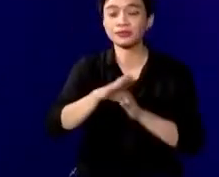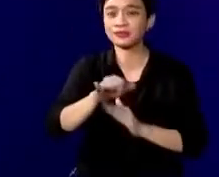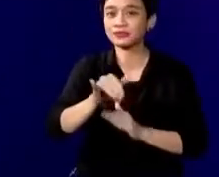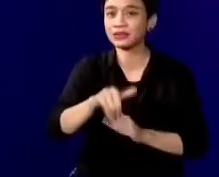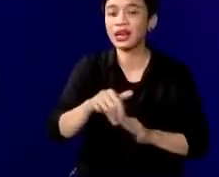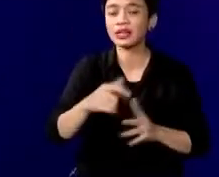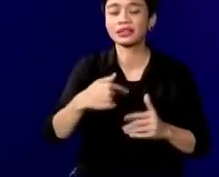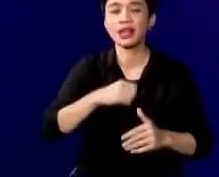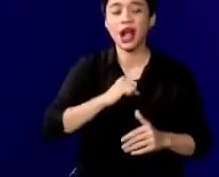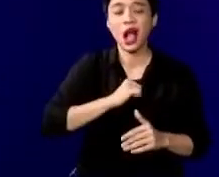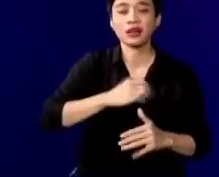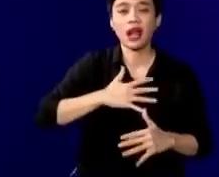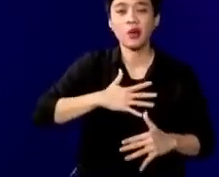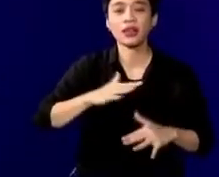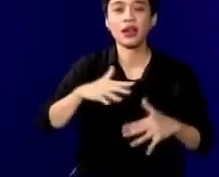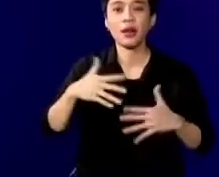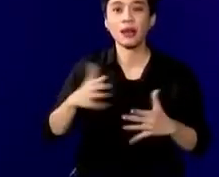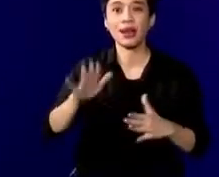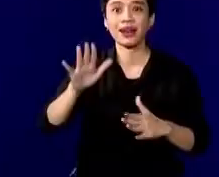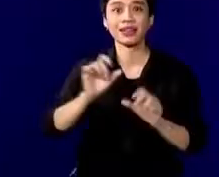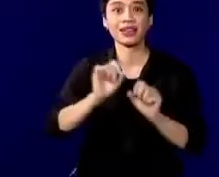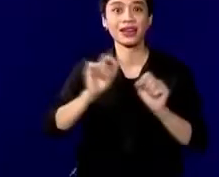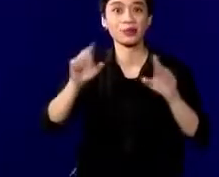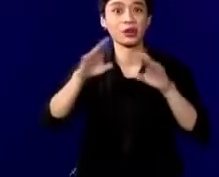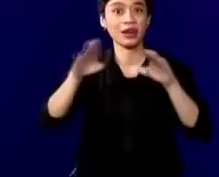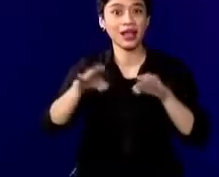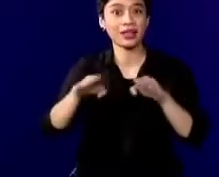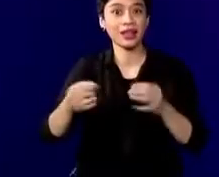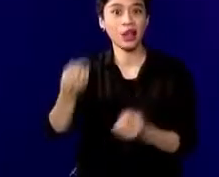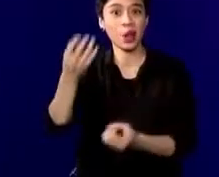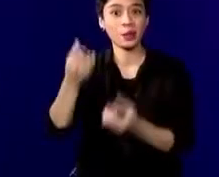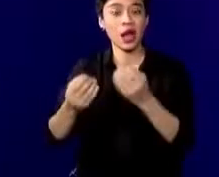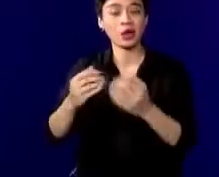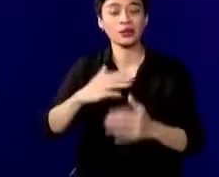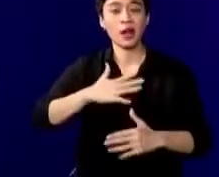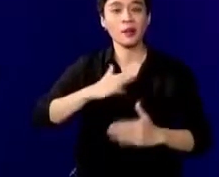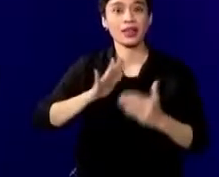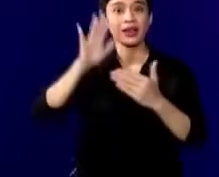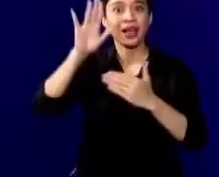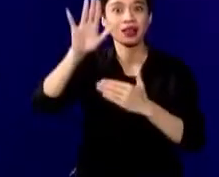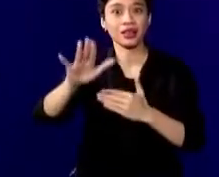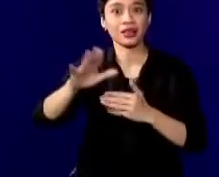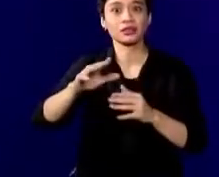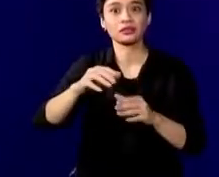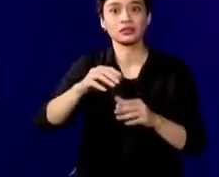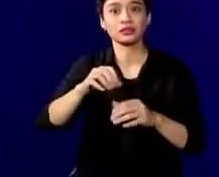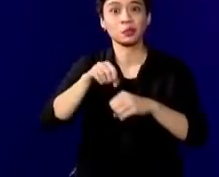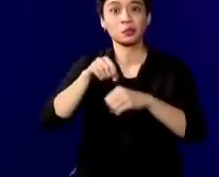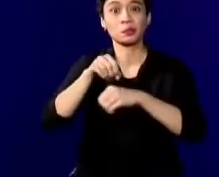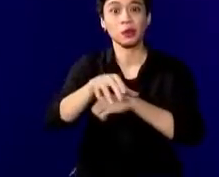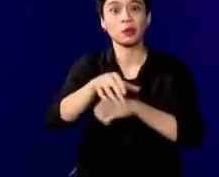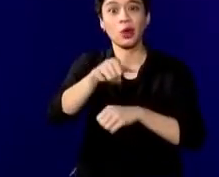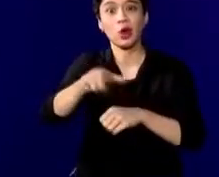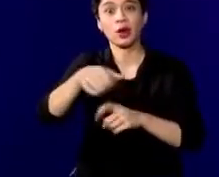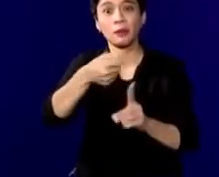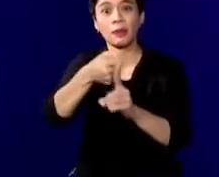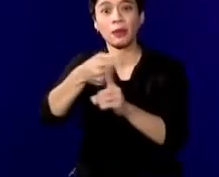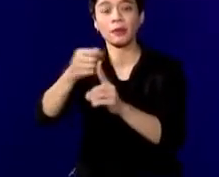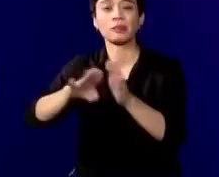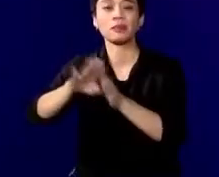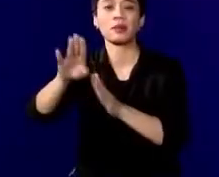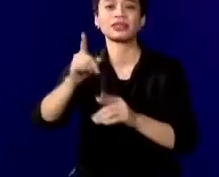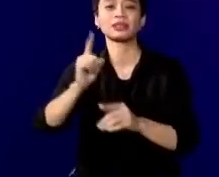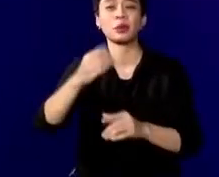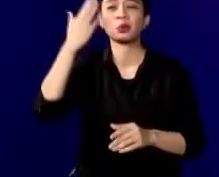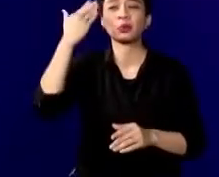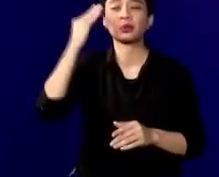setel ribur Natal dan tahun baru ini ada peningkatan lagi karena pengalaman dari ribur yang lalu setelah rburan panjang itu ee